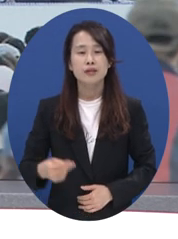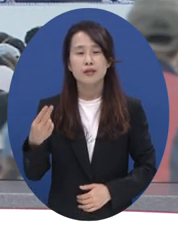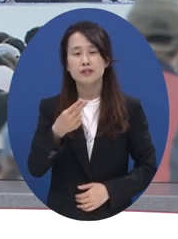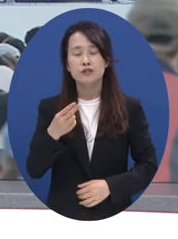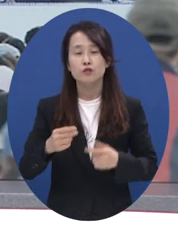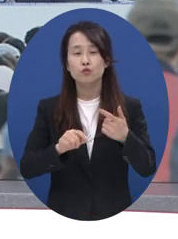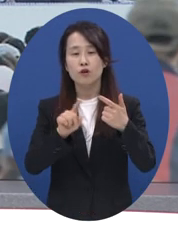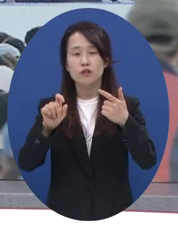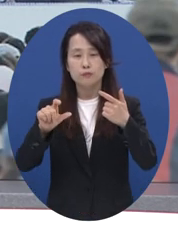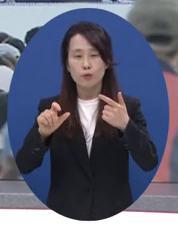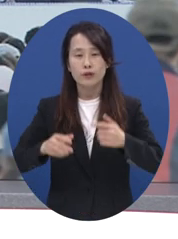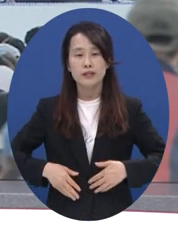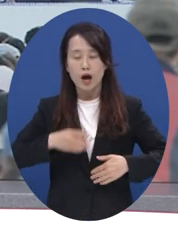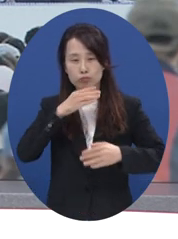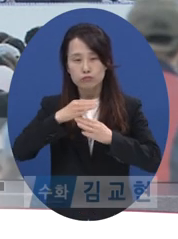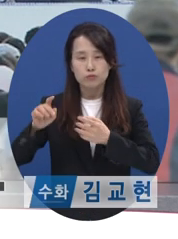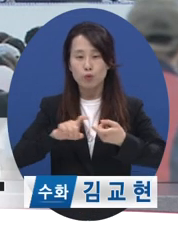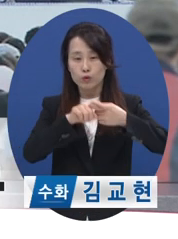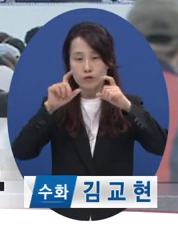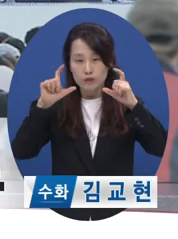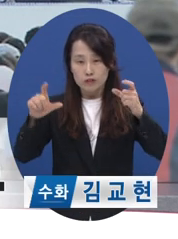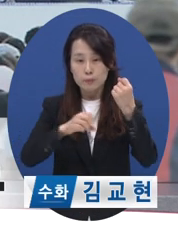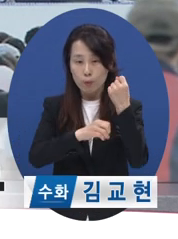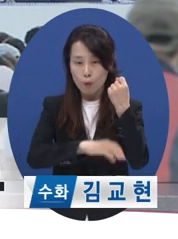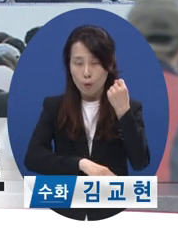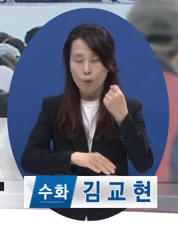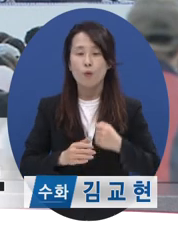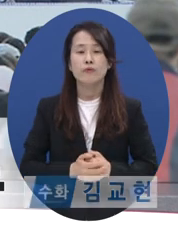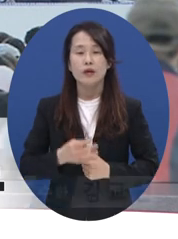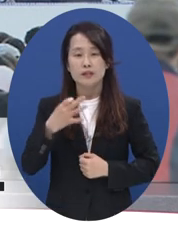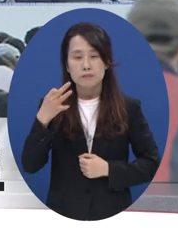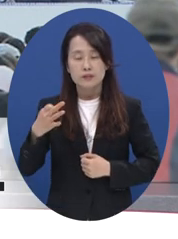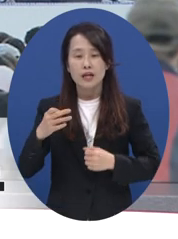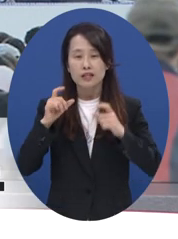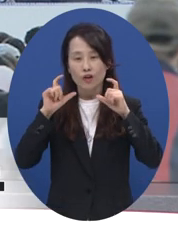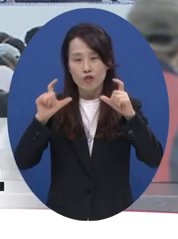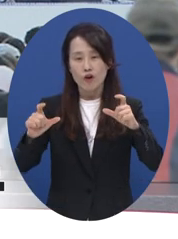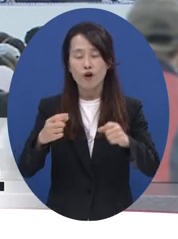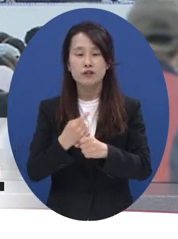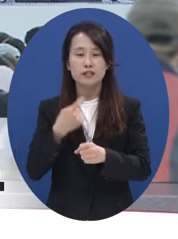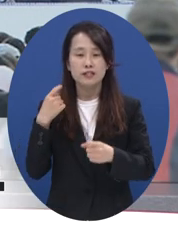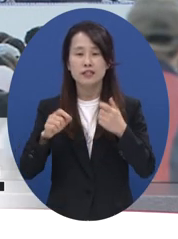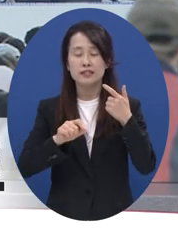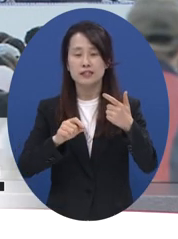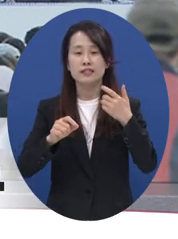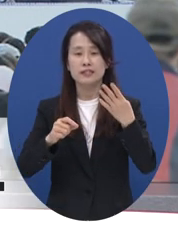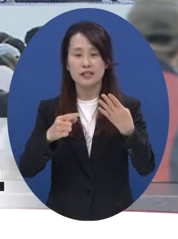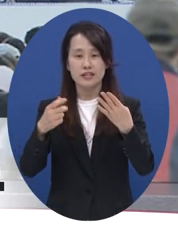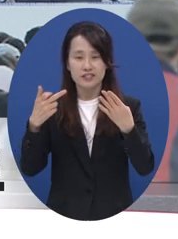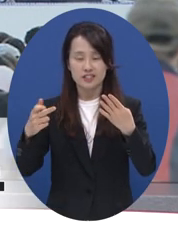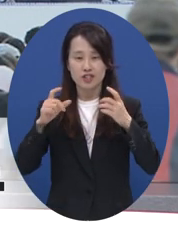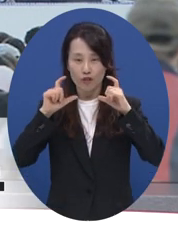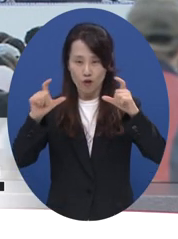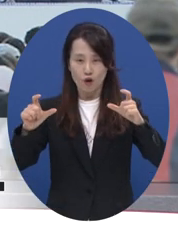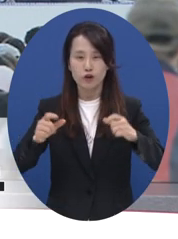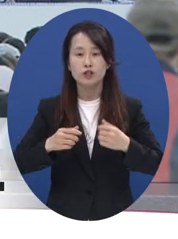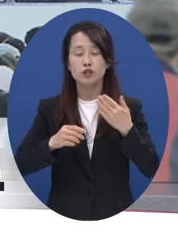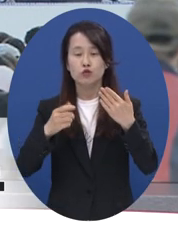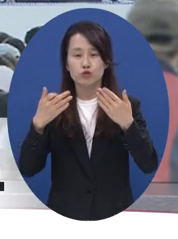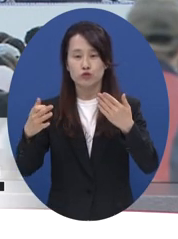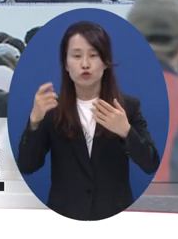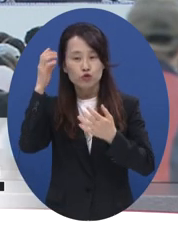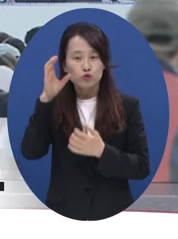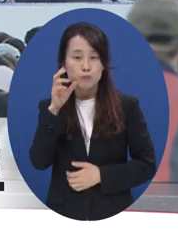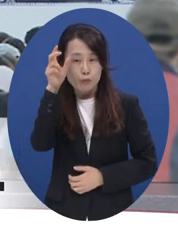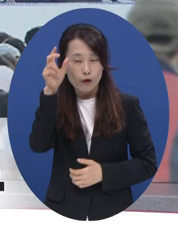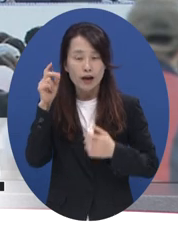2000년 6월 15일 남북 공동선언을 기점으로 14선언과 지난해 4.27선언, 9.19 평양선언 등